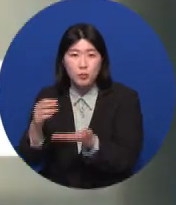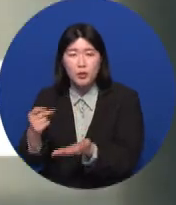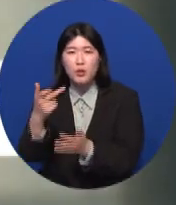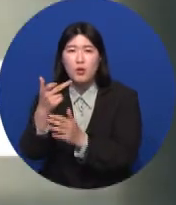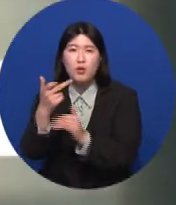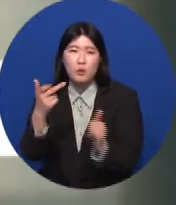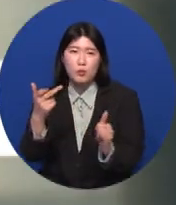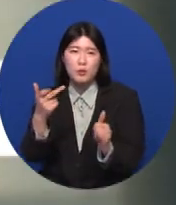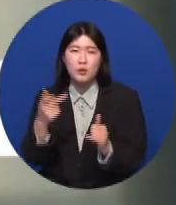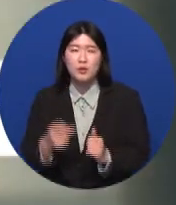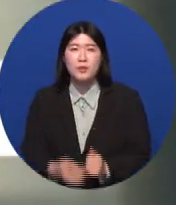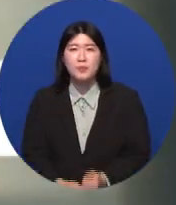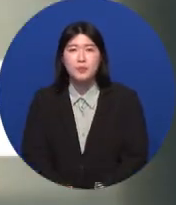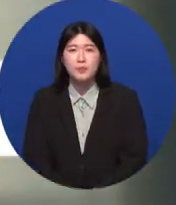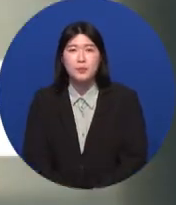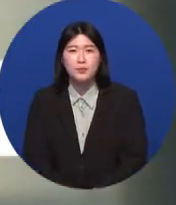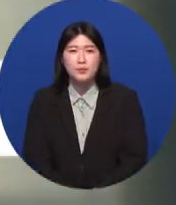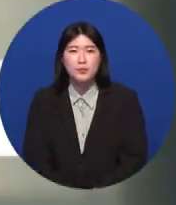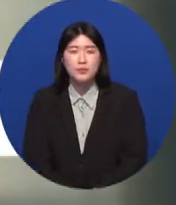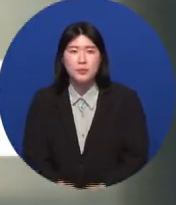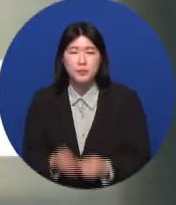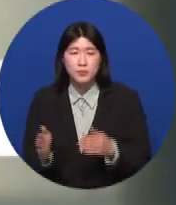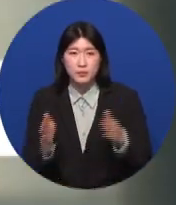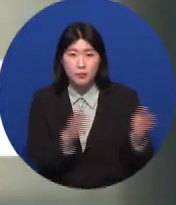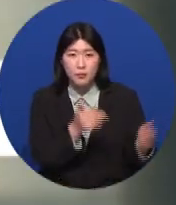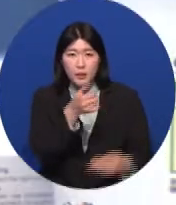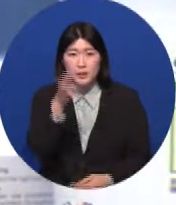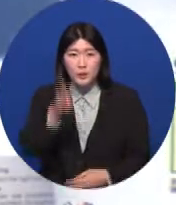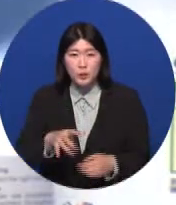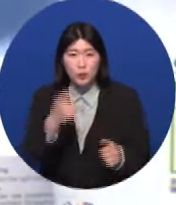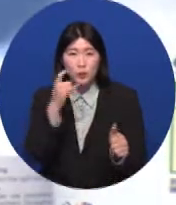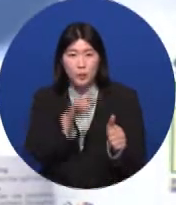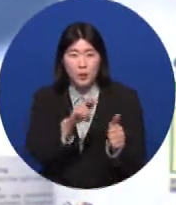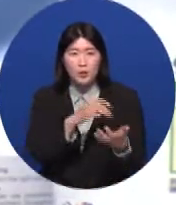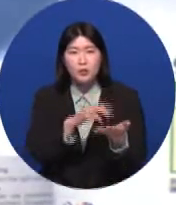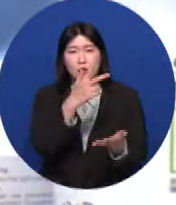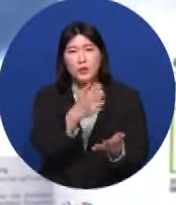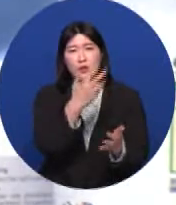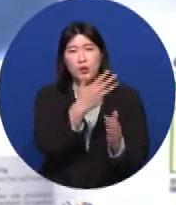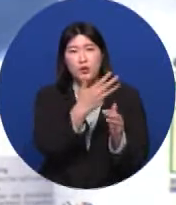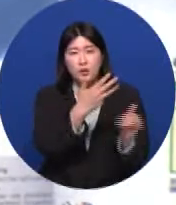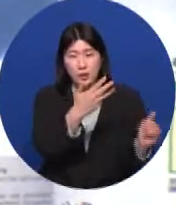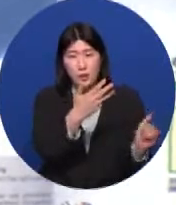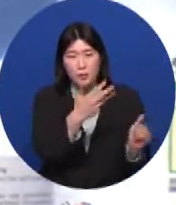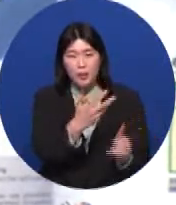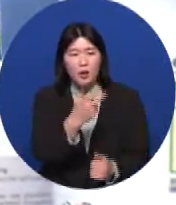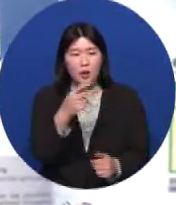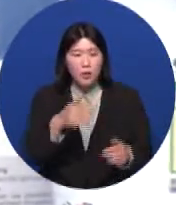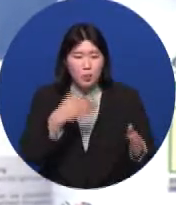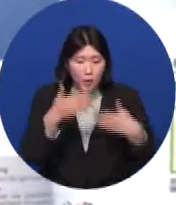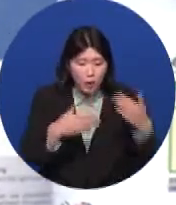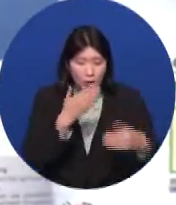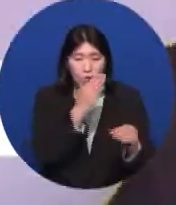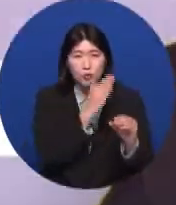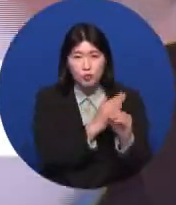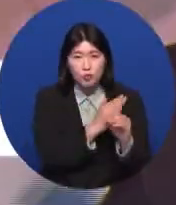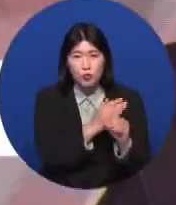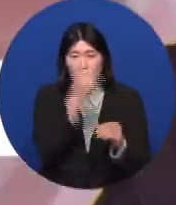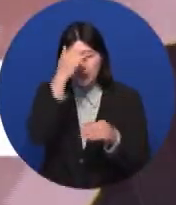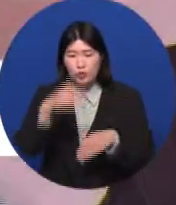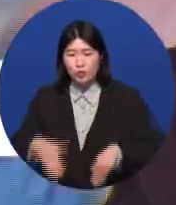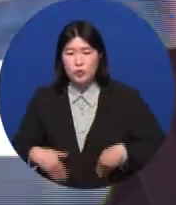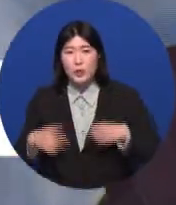17명이 추가 가면 됐습니다 세종에서 도일은 6명이 확신 데에 감염 경로를 파악 중이고